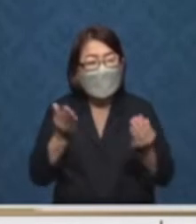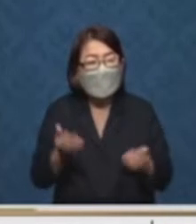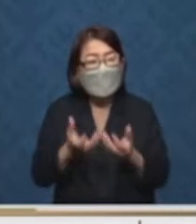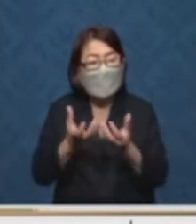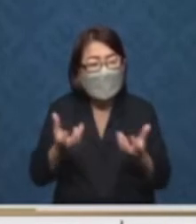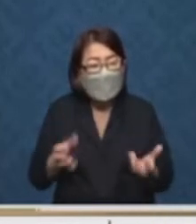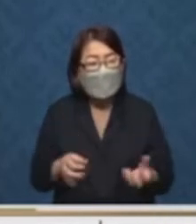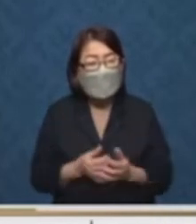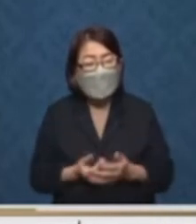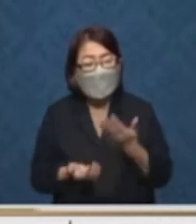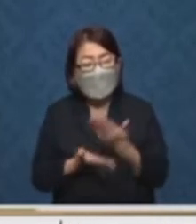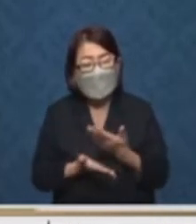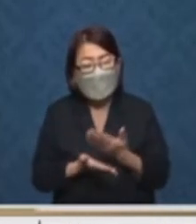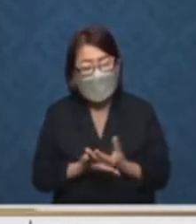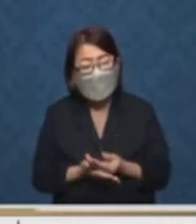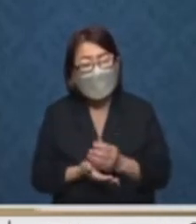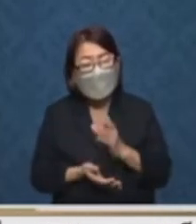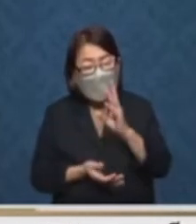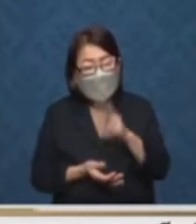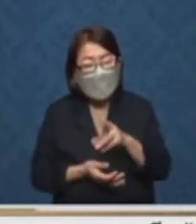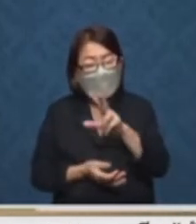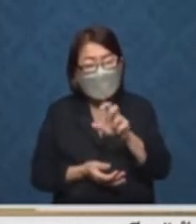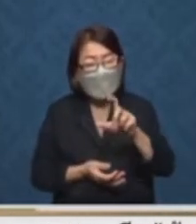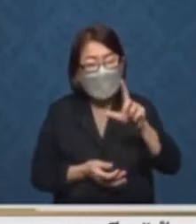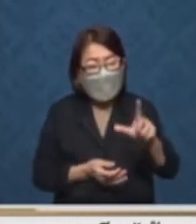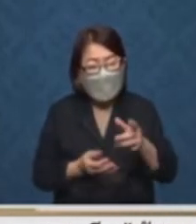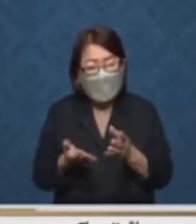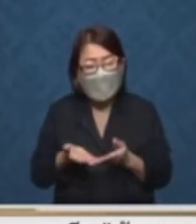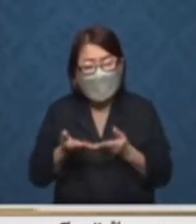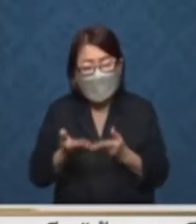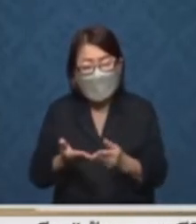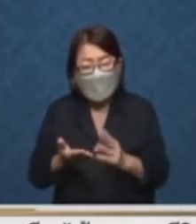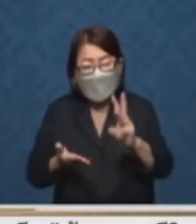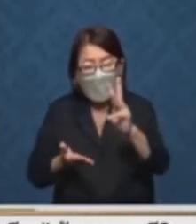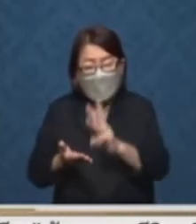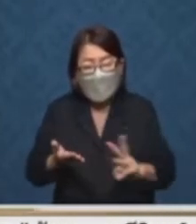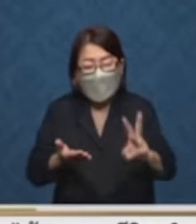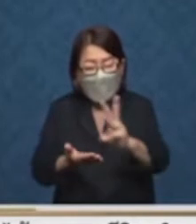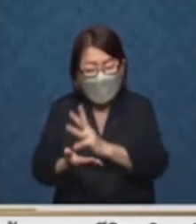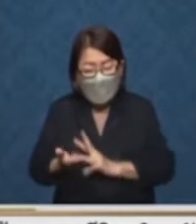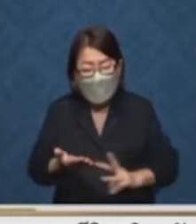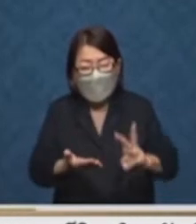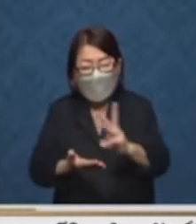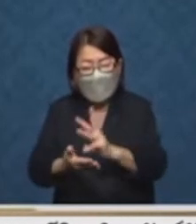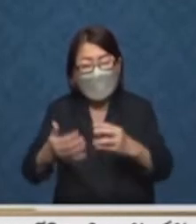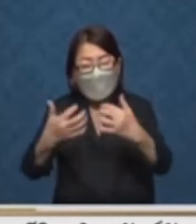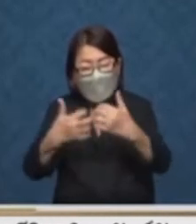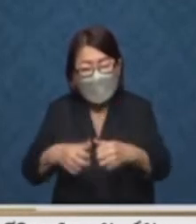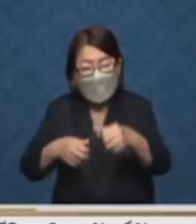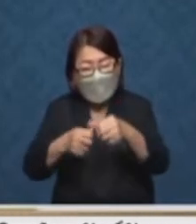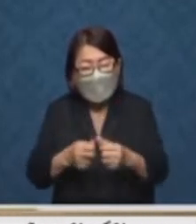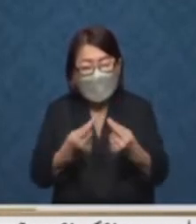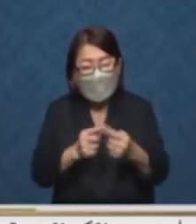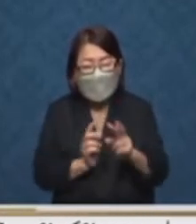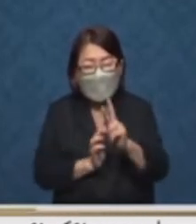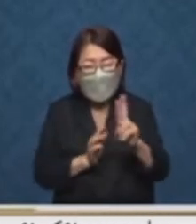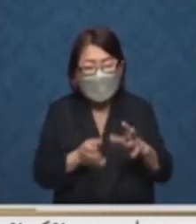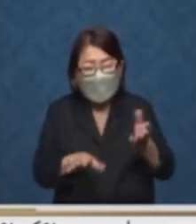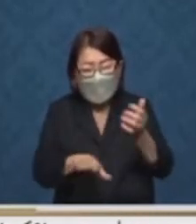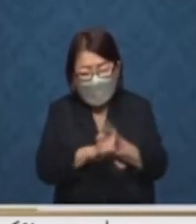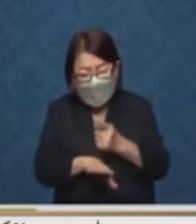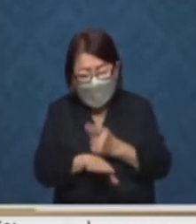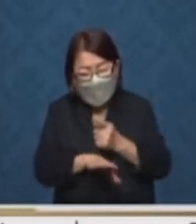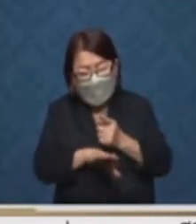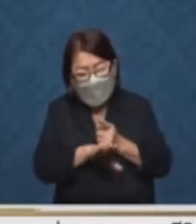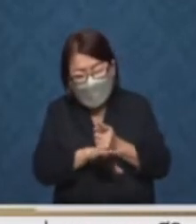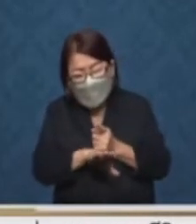6,200 ล้านที่ซื้อไปเนี่ยท่านประธานฮะมันมีแต่เรือเปล่าๆกับเครื่องยนต์ครับมันไม่มีระบบอำนวยการลบจรวดไม่มี